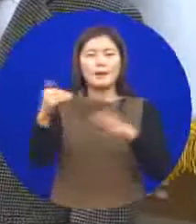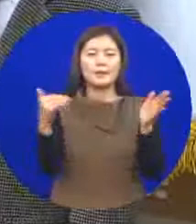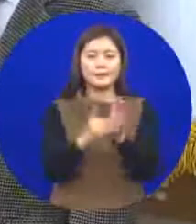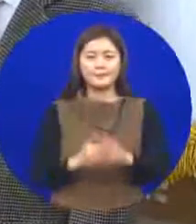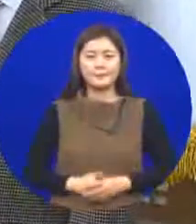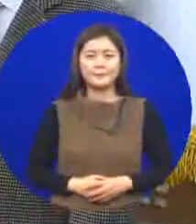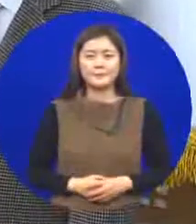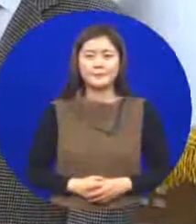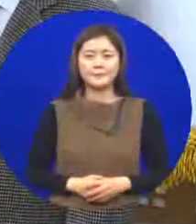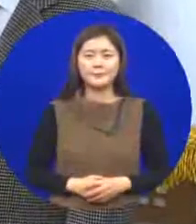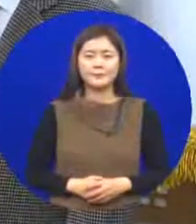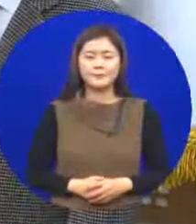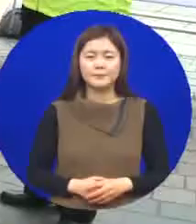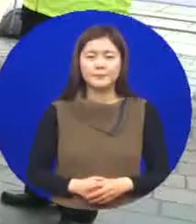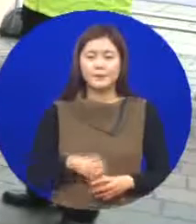것이라고 말했습니다.